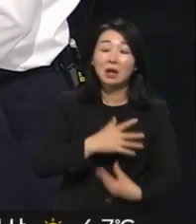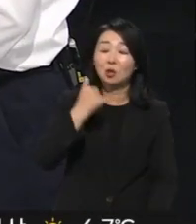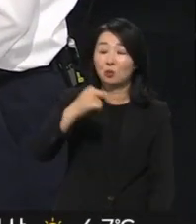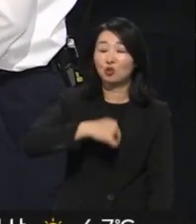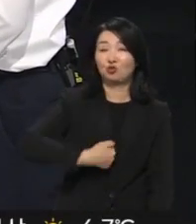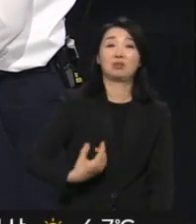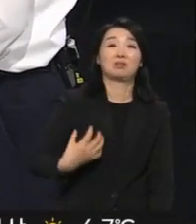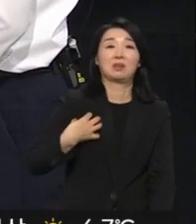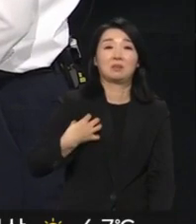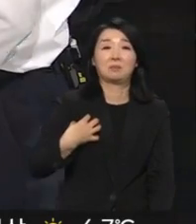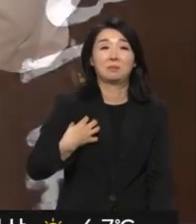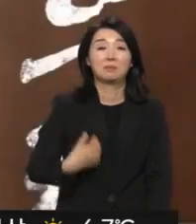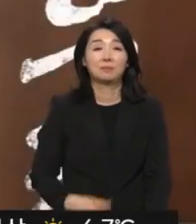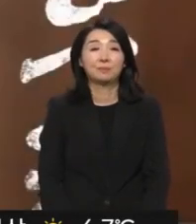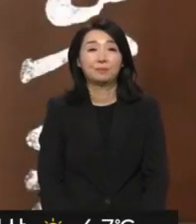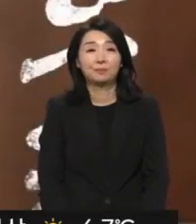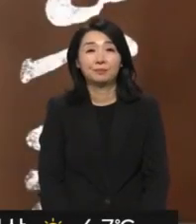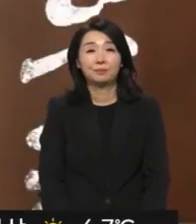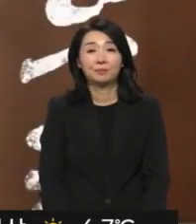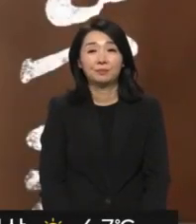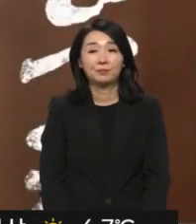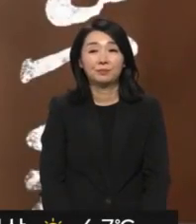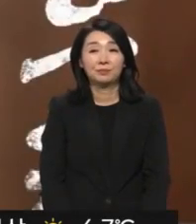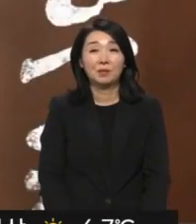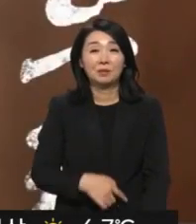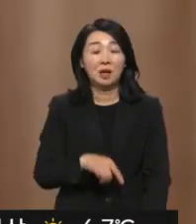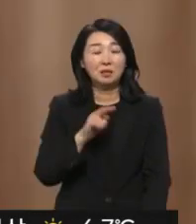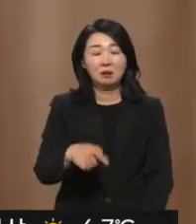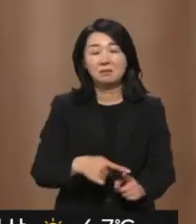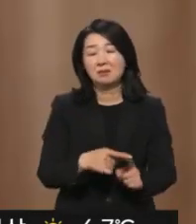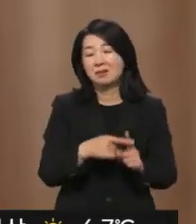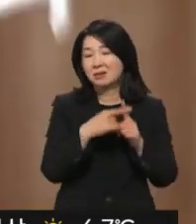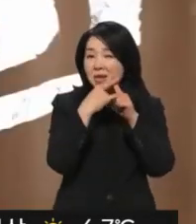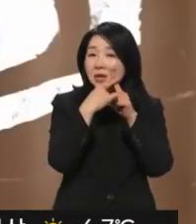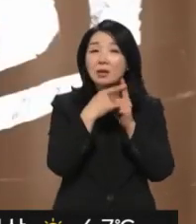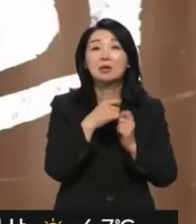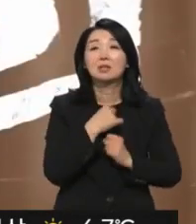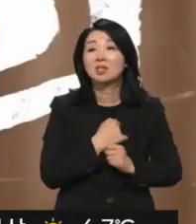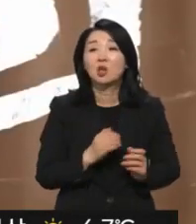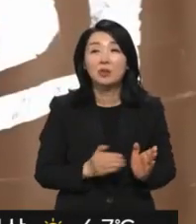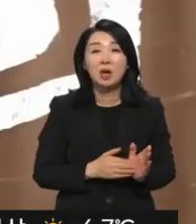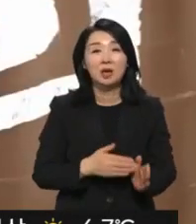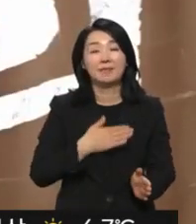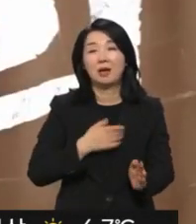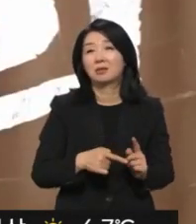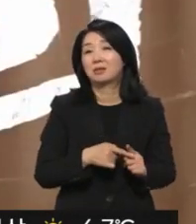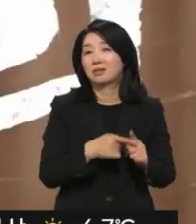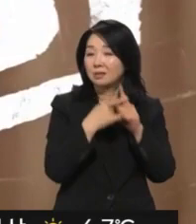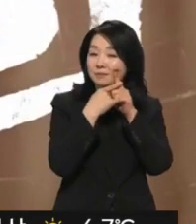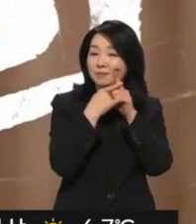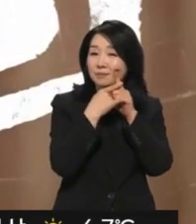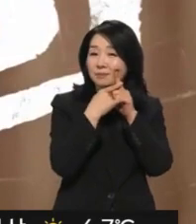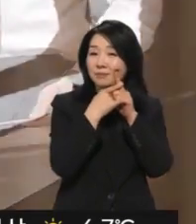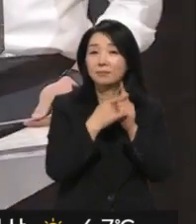자신이라고 답했죠. 너는 이것으로 너의 의리를 지켰다. 너는 의리다!